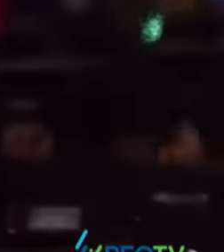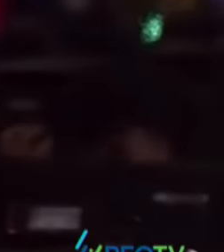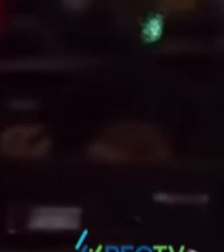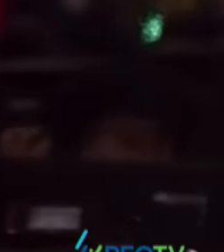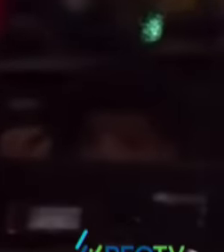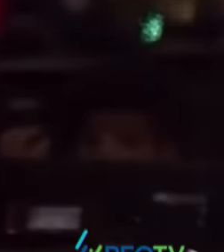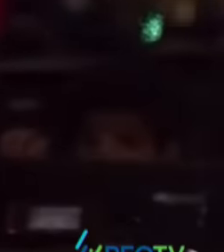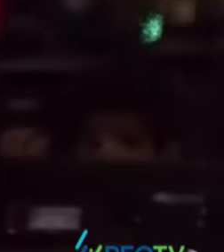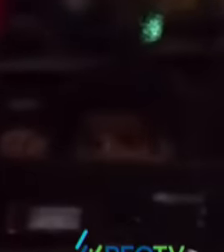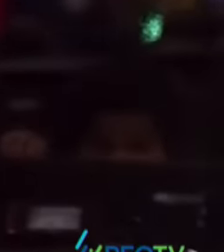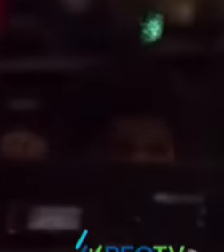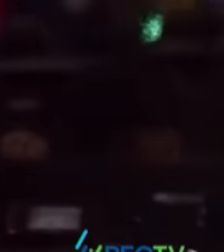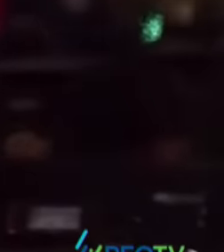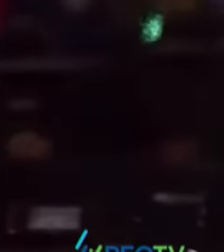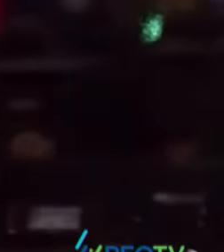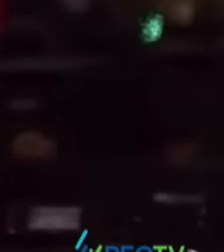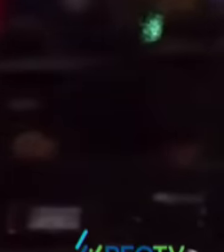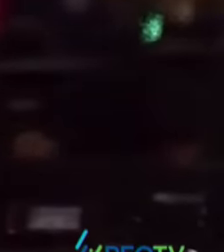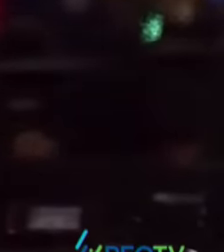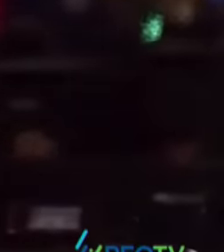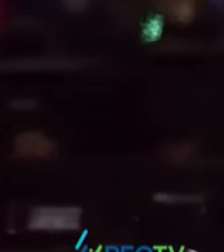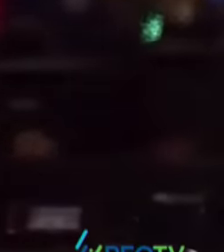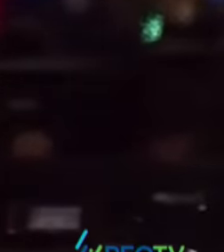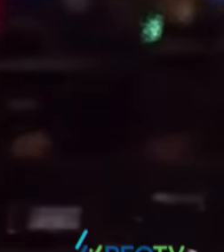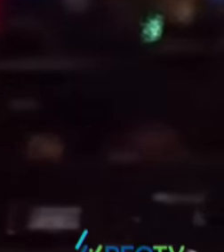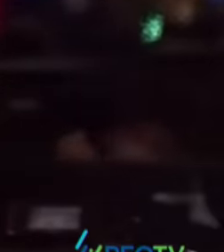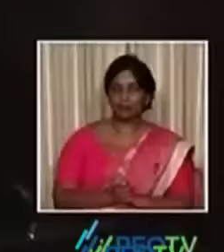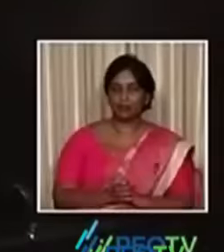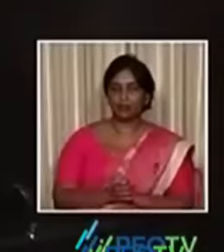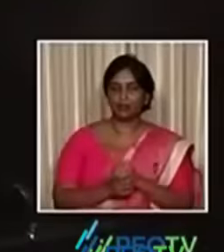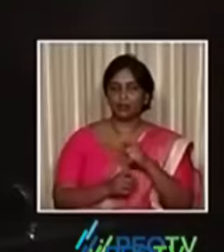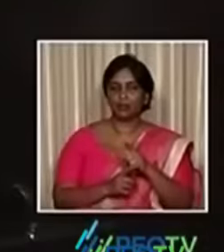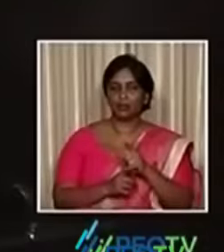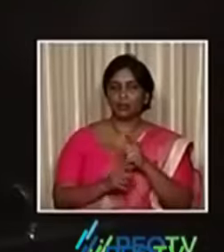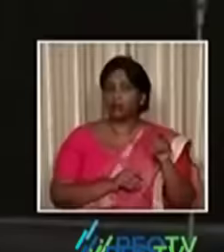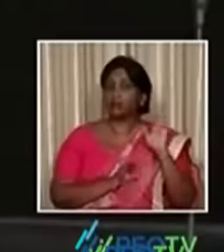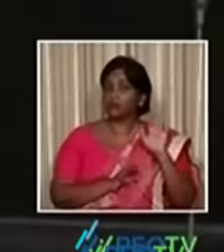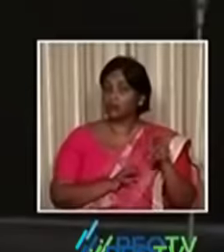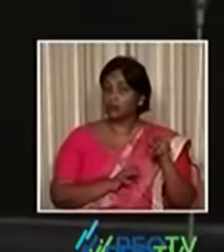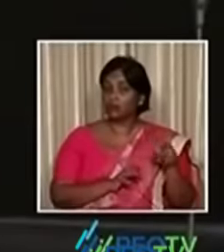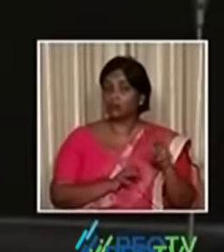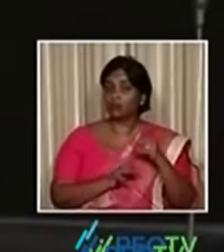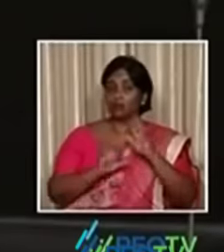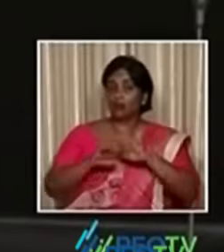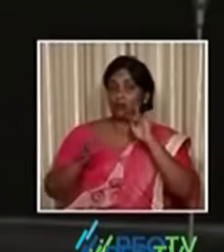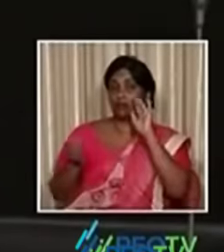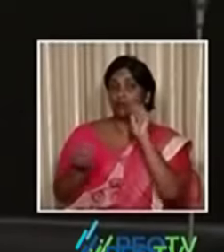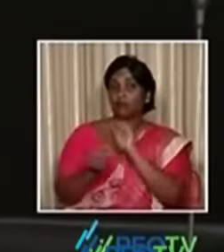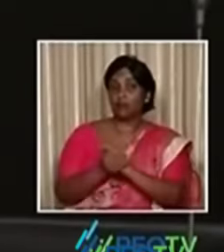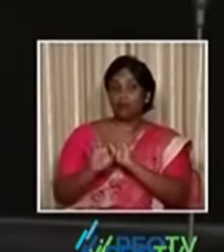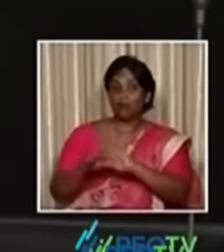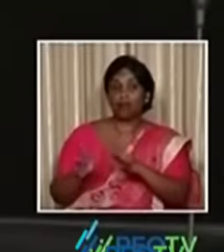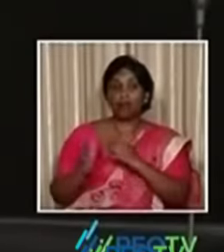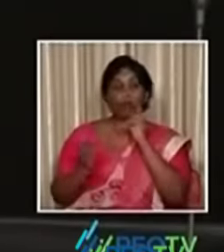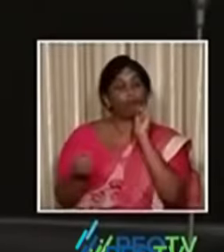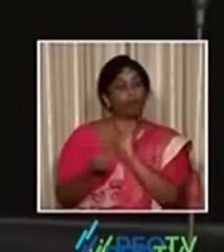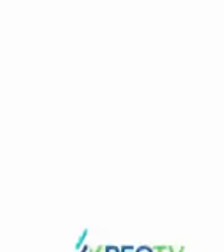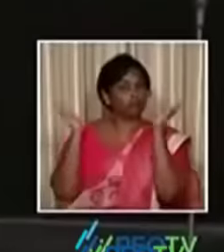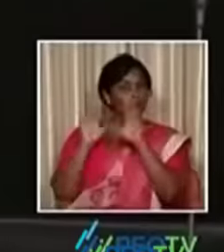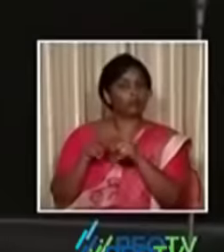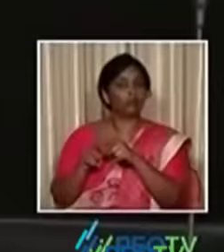අද පාර්ලිමේන්තුවේදී විවාදයට ගැරුණා. මේ කලමුණේ සිද්ධිය ගැන පරිවාසය කියන්නේ දරුවන්ගේ